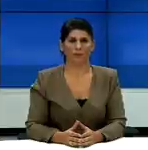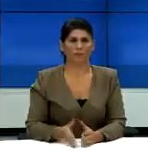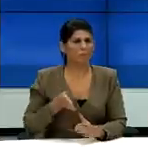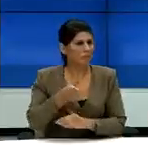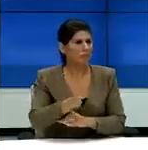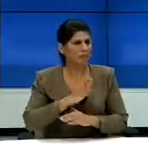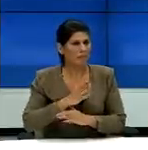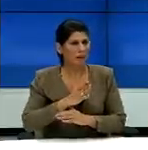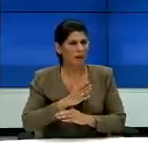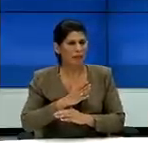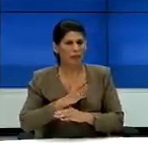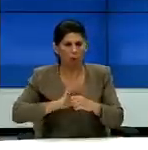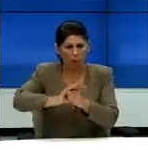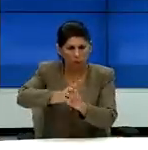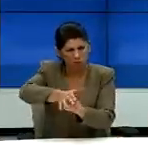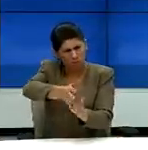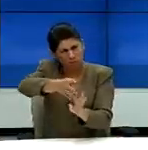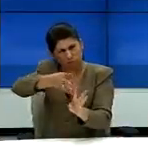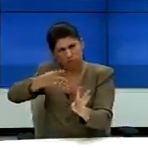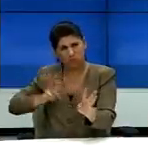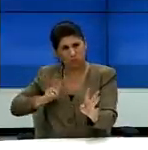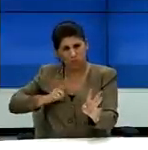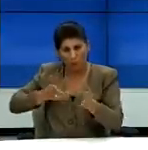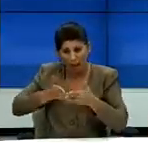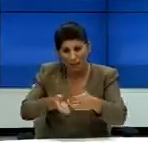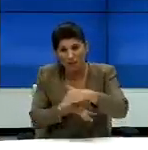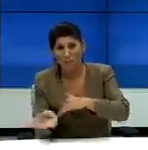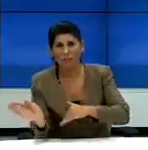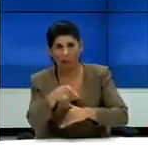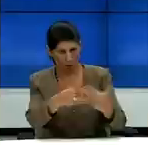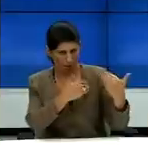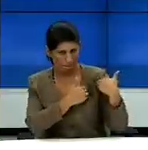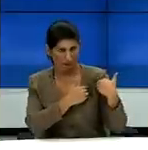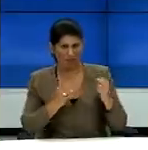κόσμος και συνοστίζονταν για να βρει καράβι για να φύγει. Αυτή ήταν υπεύθυνη στάση?